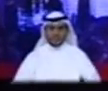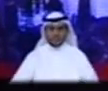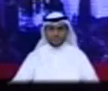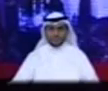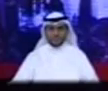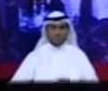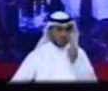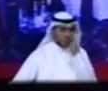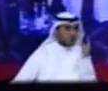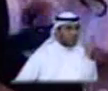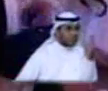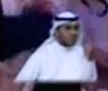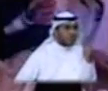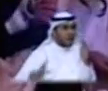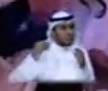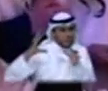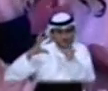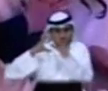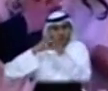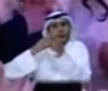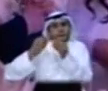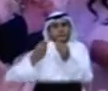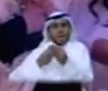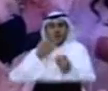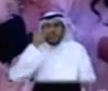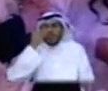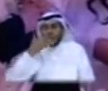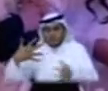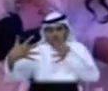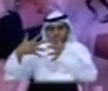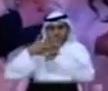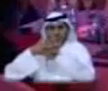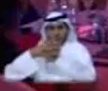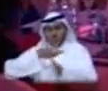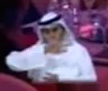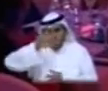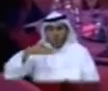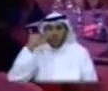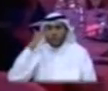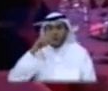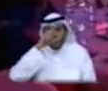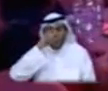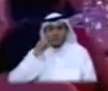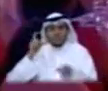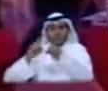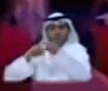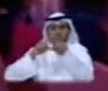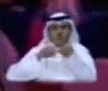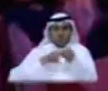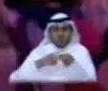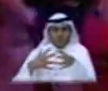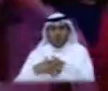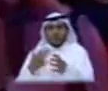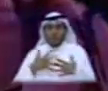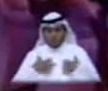يقوم على إيجاد علاقة تشاركية تفاعلية بين الشباب ومختلف الجهات لدعم مبادراتهم في المجال